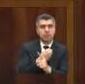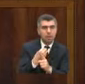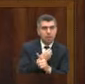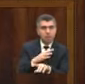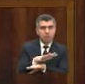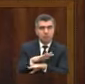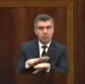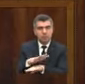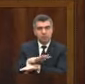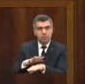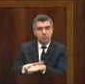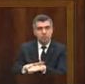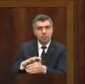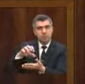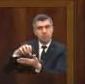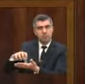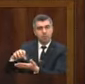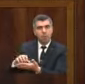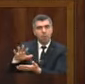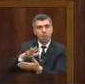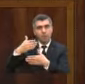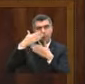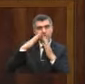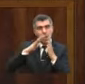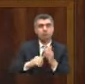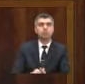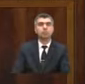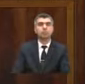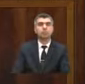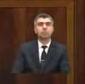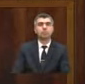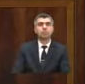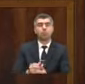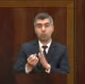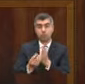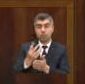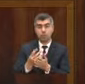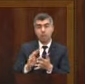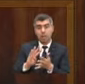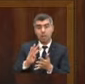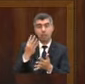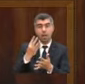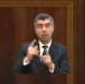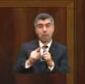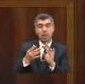للصحة والمجموعات الصحية الترابية وغيرها. رابعا إحداث نظام معلوماتي